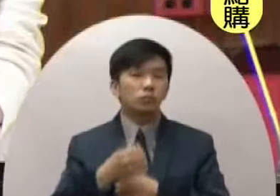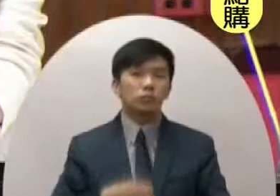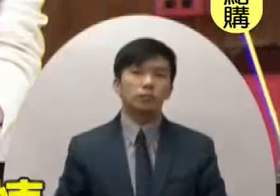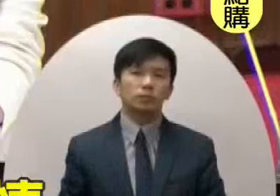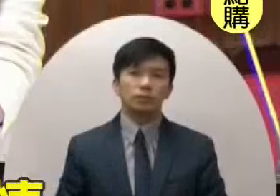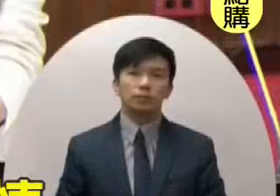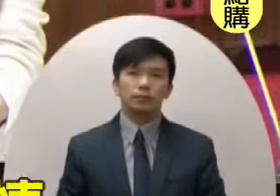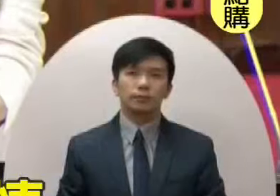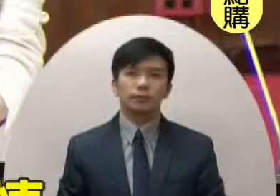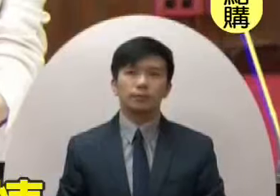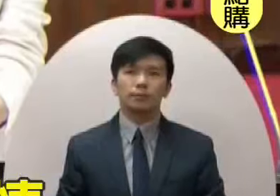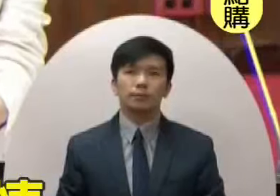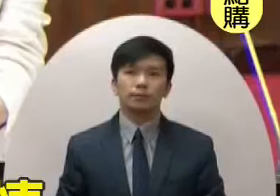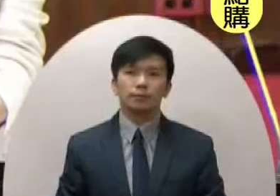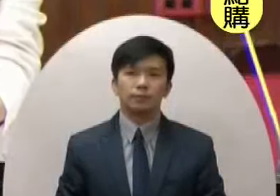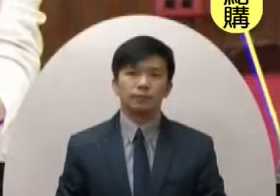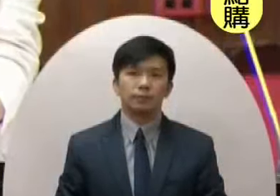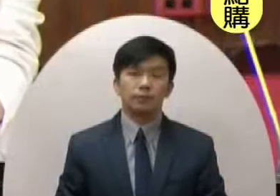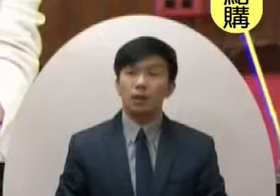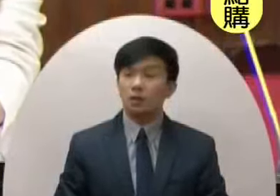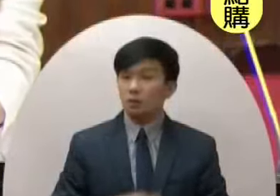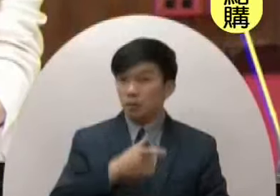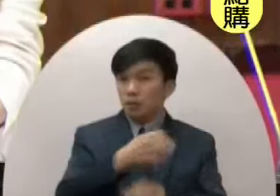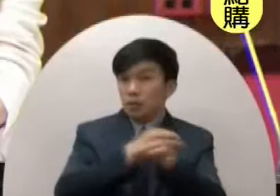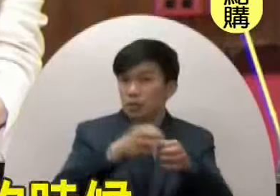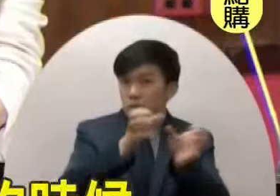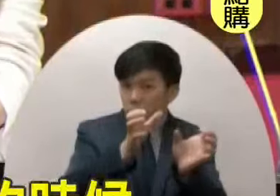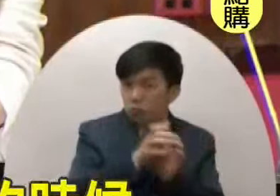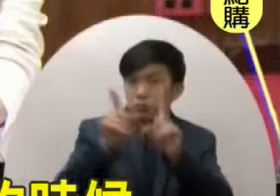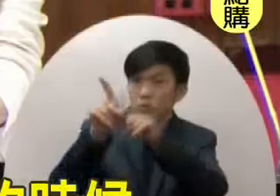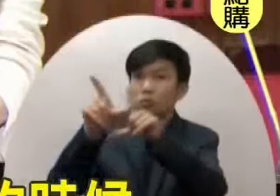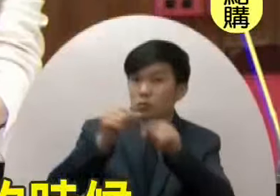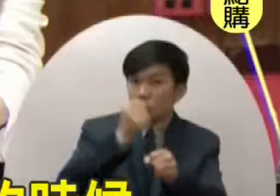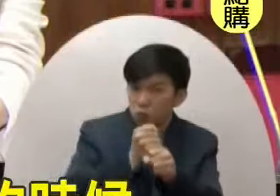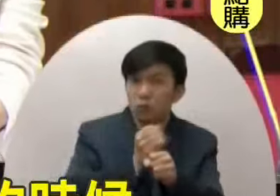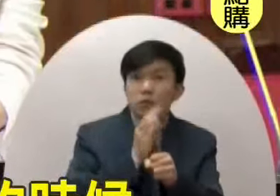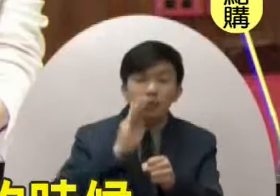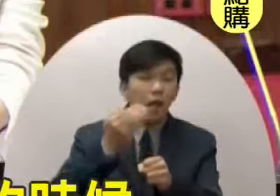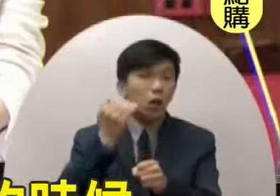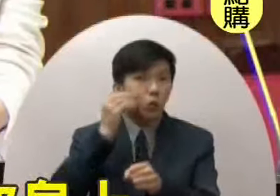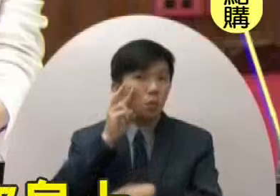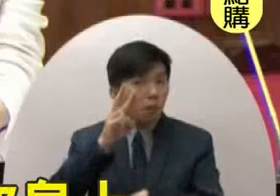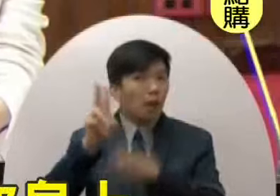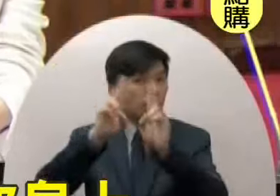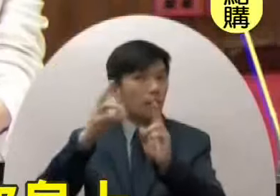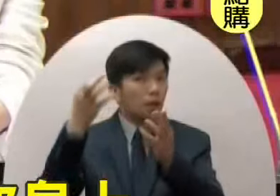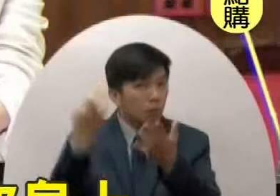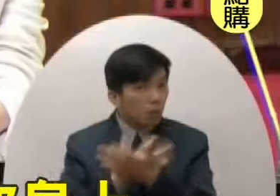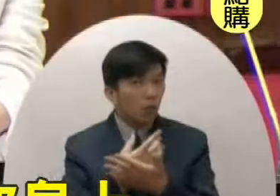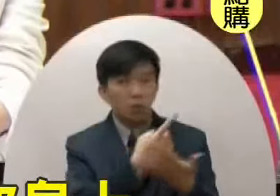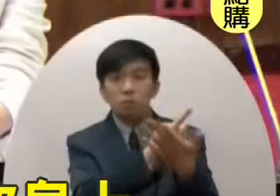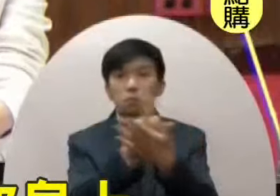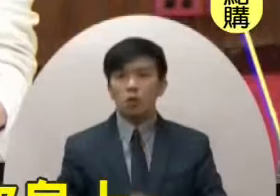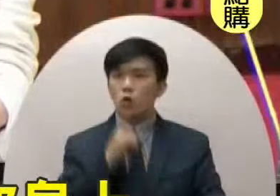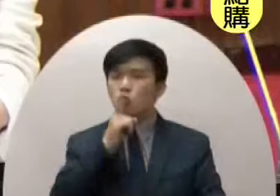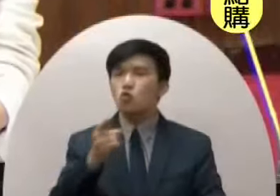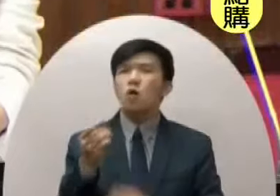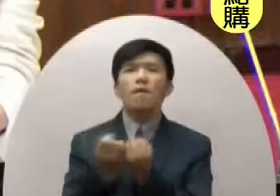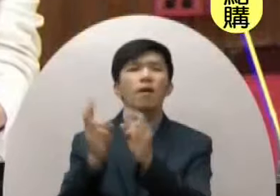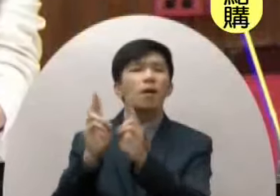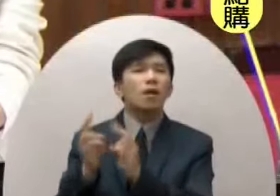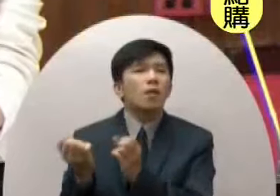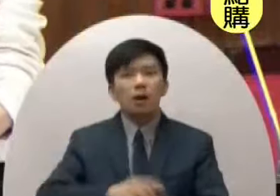位，我没有办法去做这个事情。 不，经济部是执行单位，我还是强调，当你觉得电力不够的时候，经济部大家所有的炮火都在你身上。连